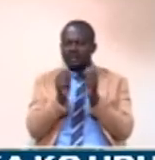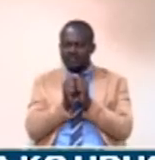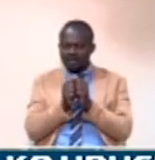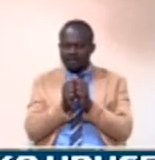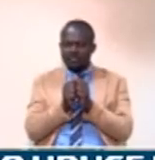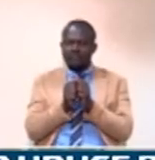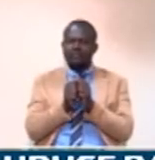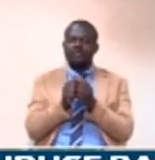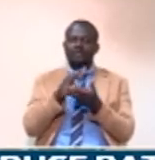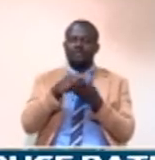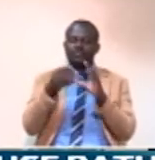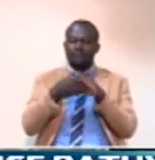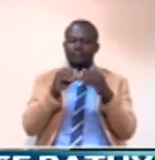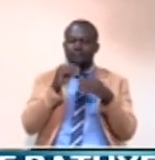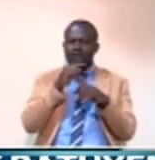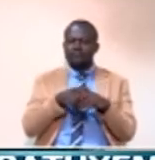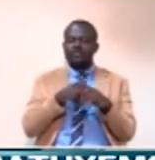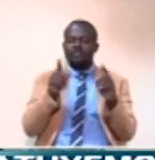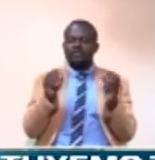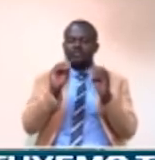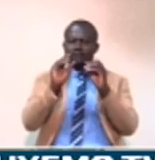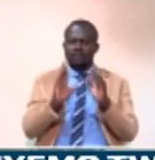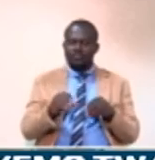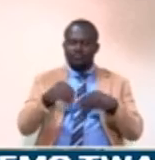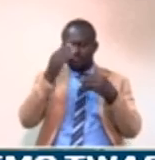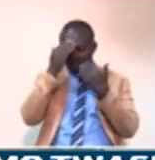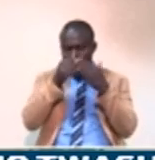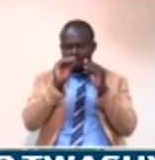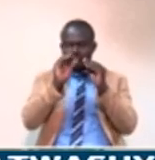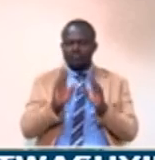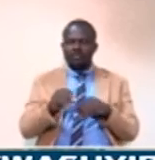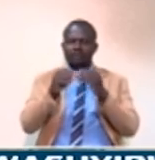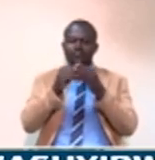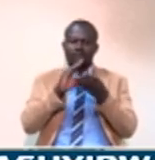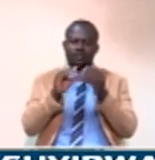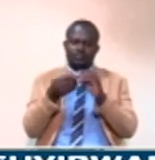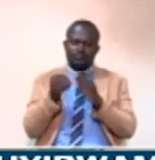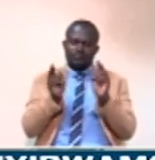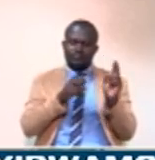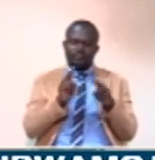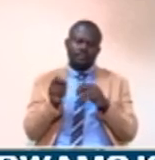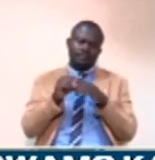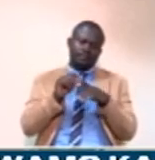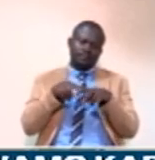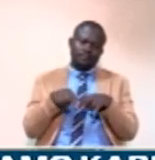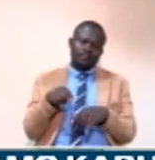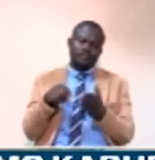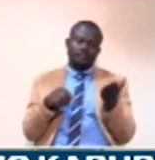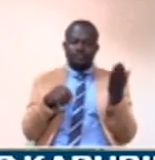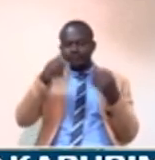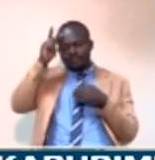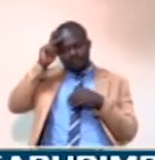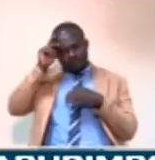icyo mvuga amanota anyuranye nayo mwarimu yatanze, kuko mwarimu atanga amanota n'ubundi ashingiye ku